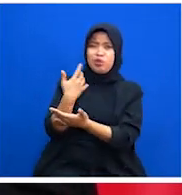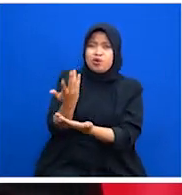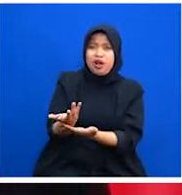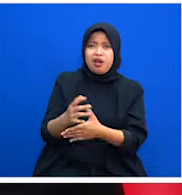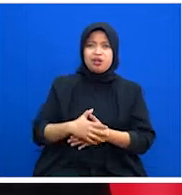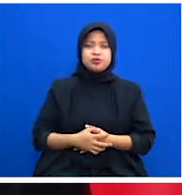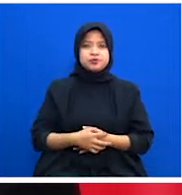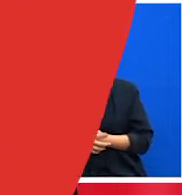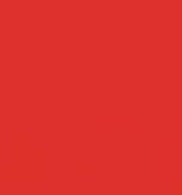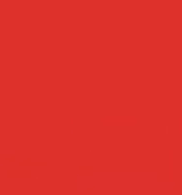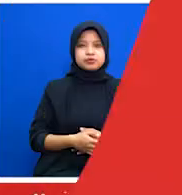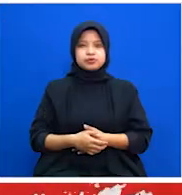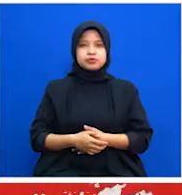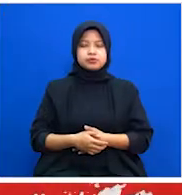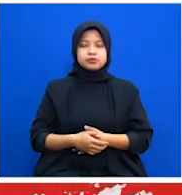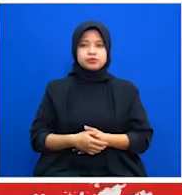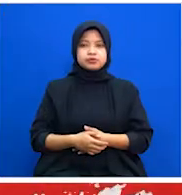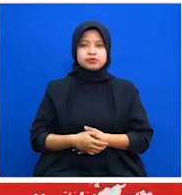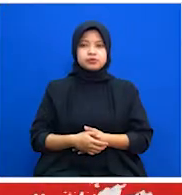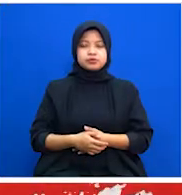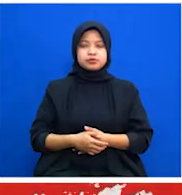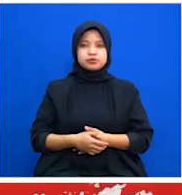Coba kita lihat beritanya apa